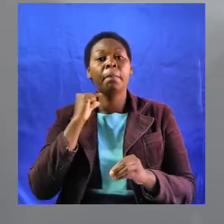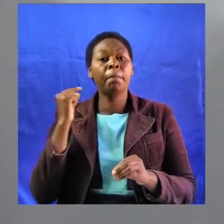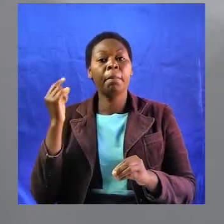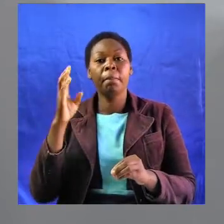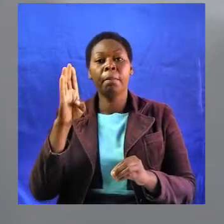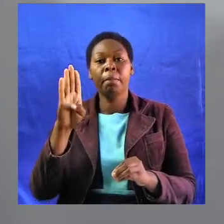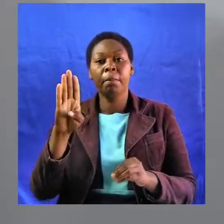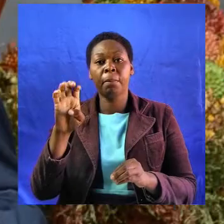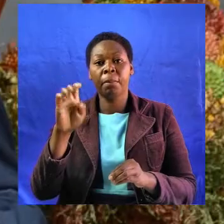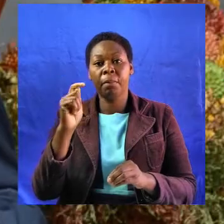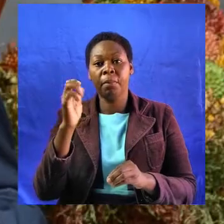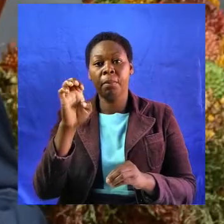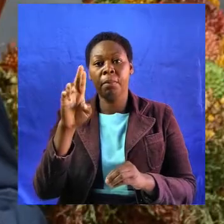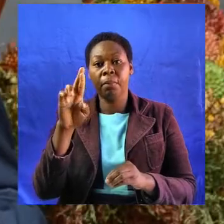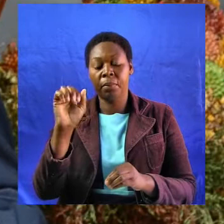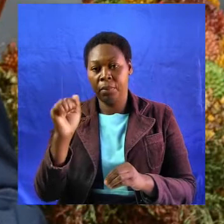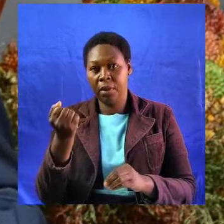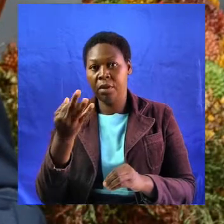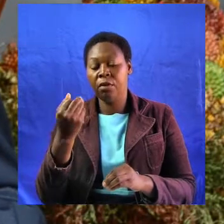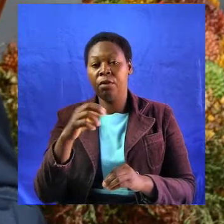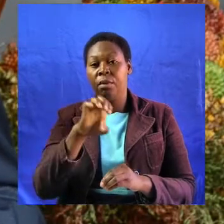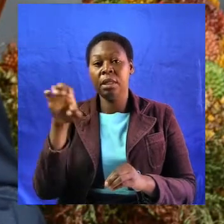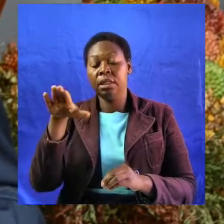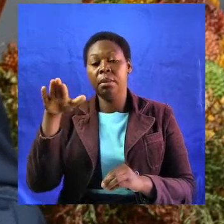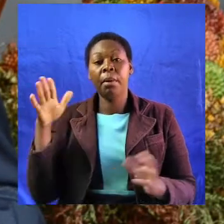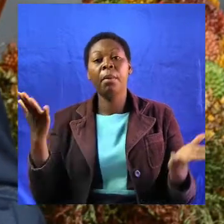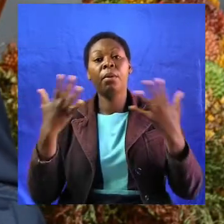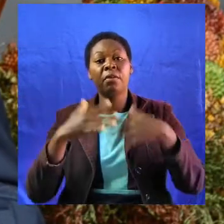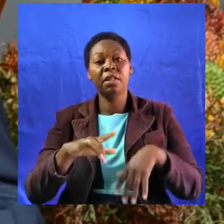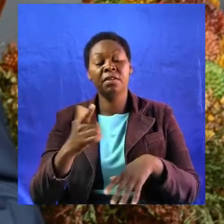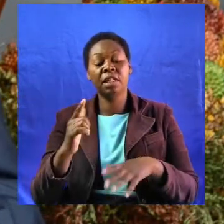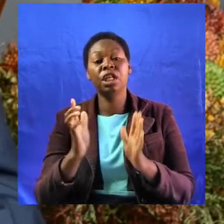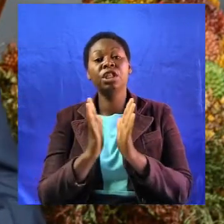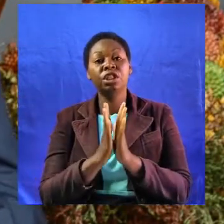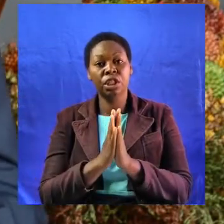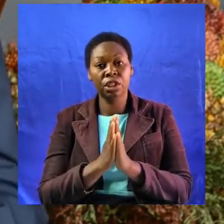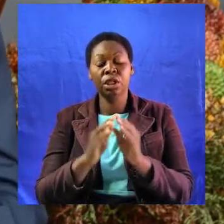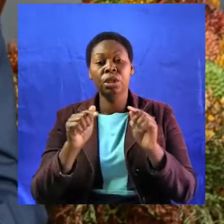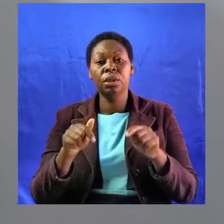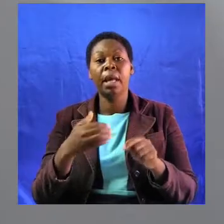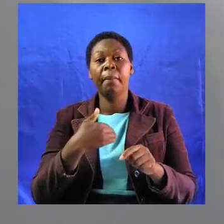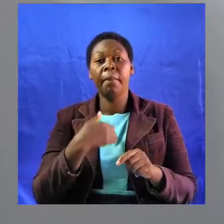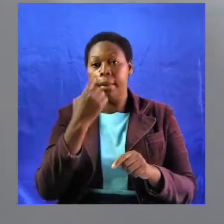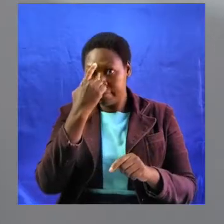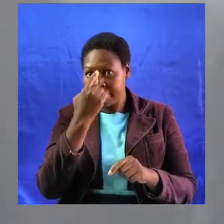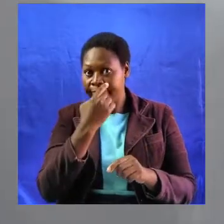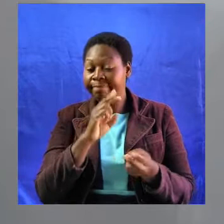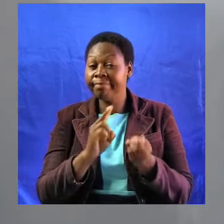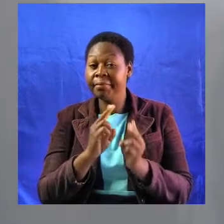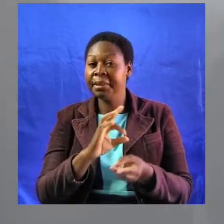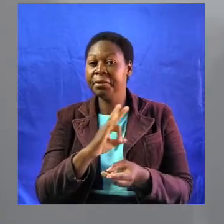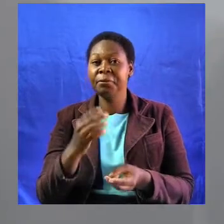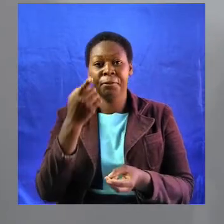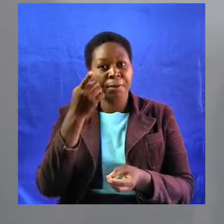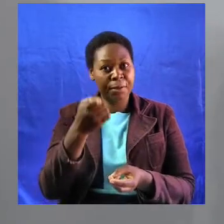Seventh Day Adventist Church mustudio nasti na Charlotte Chakabveyo ari kutiisira sign language. Pastor, kwazuva vachereri